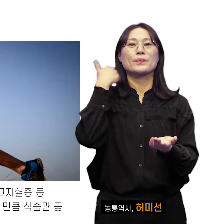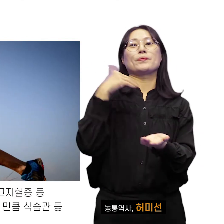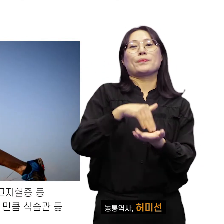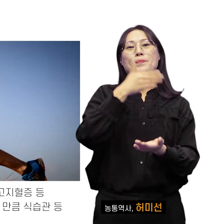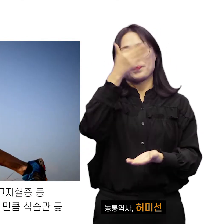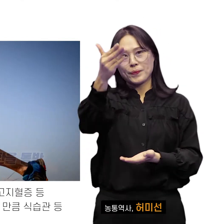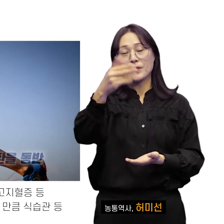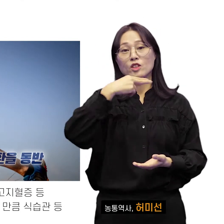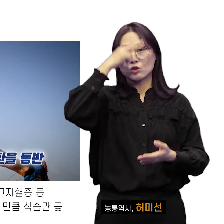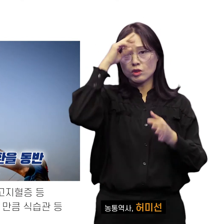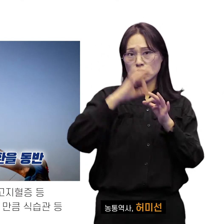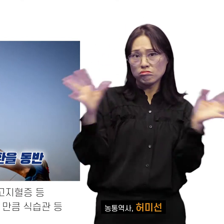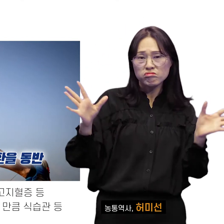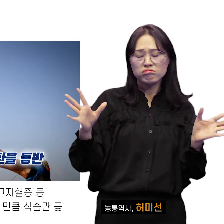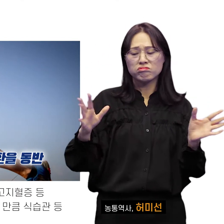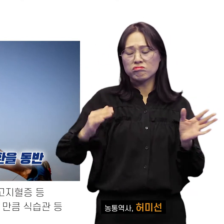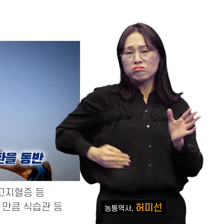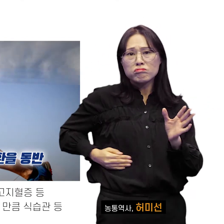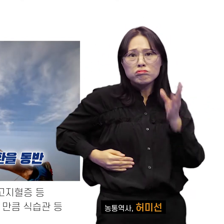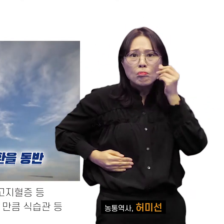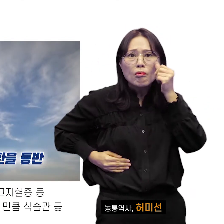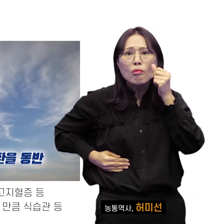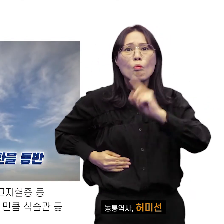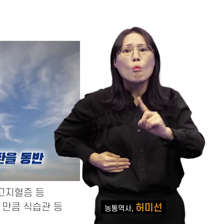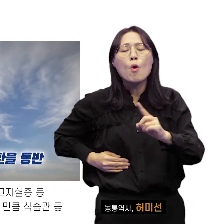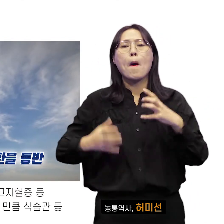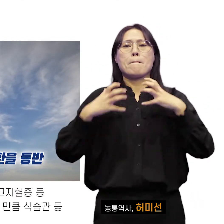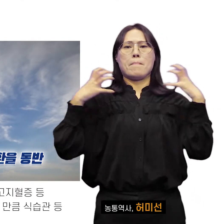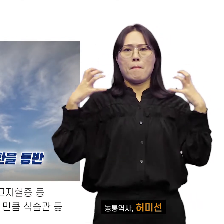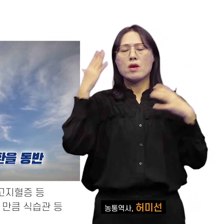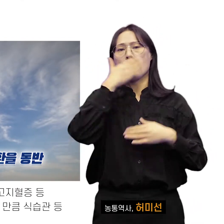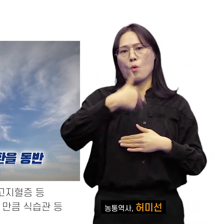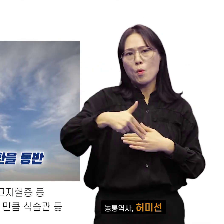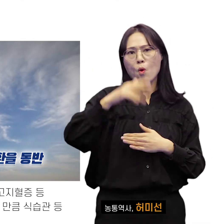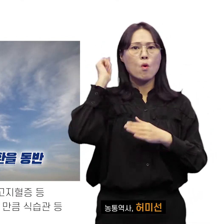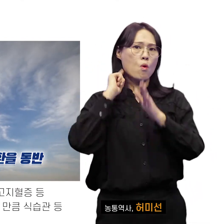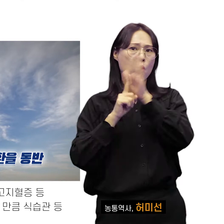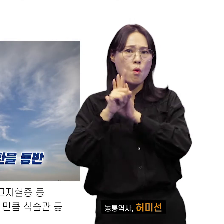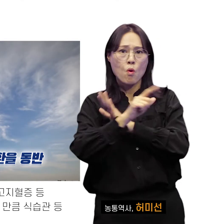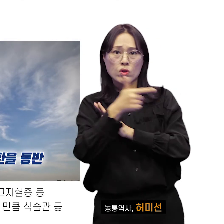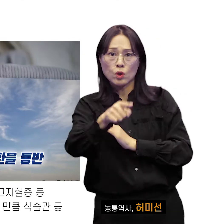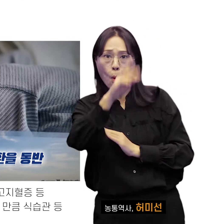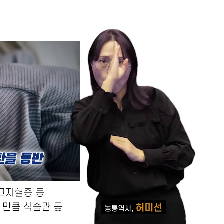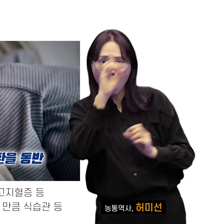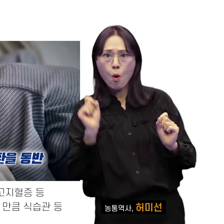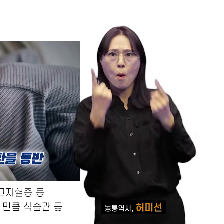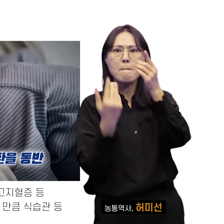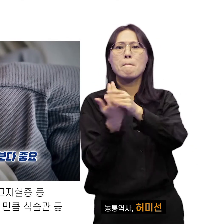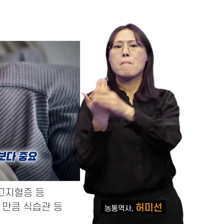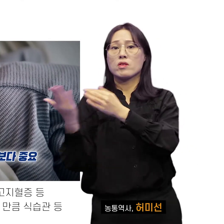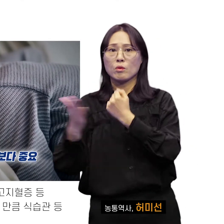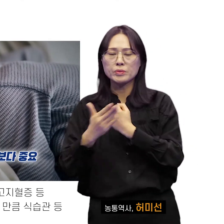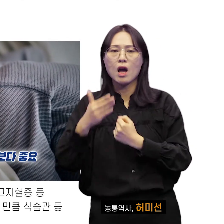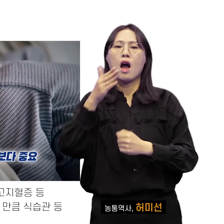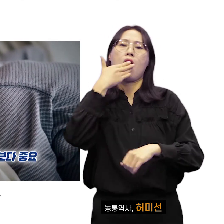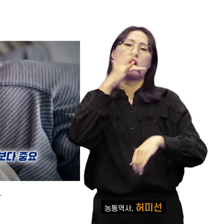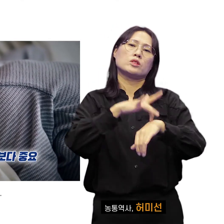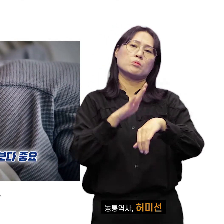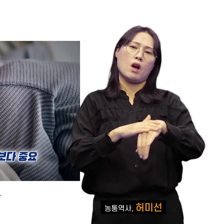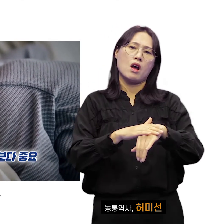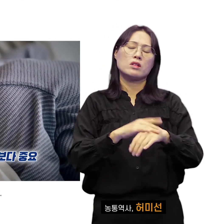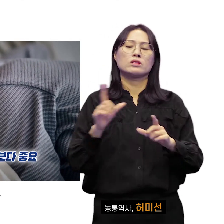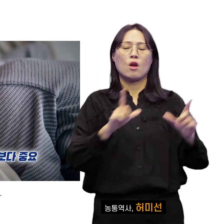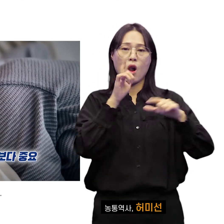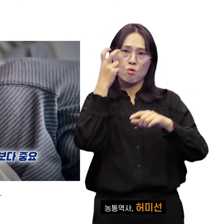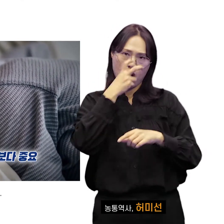비알코올성 지방간은 비만, 당뇨병, 고지혈증 등 대사성 질환을 동반하는 경우가 많은 만큼 식습관 등 생활